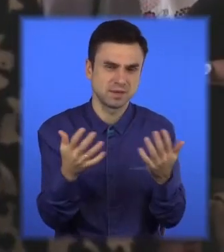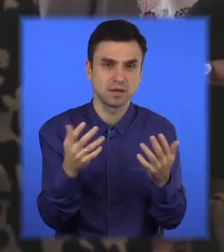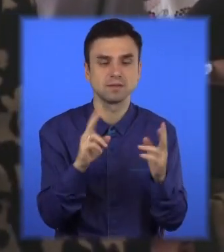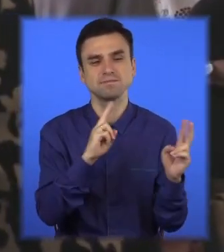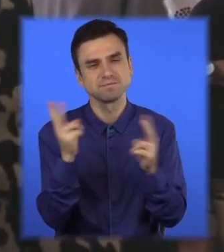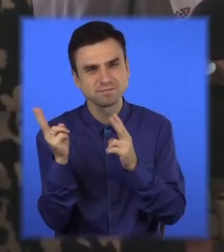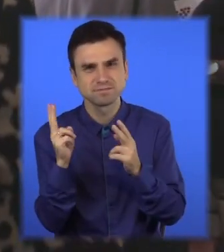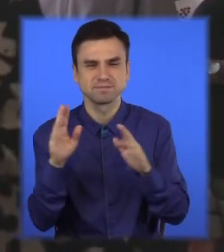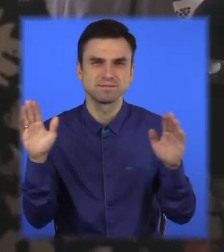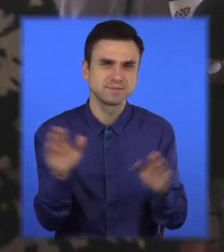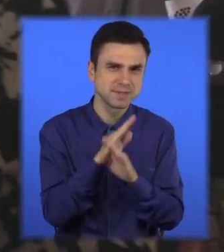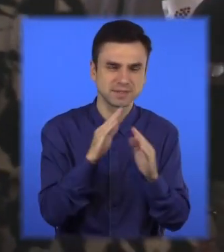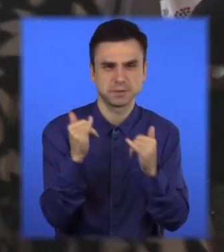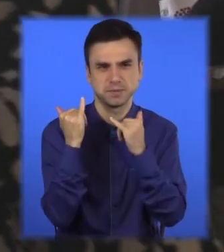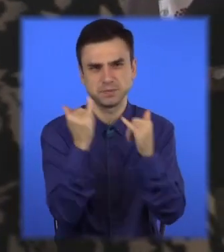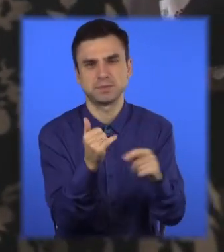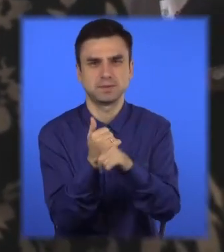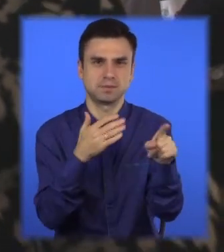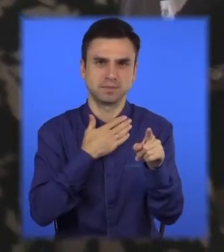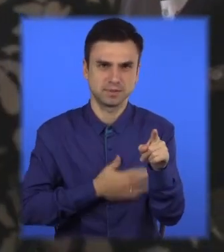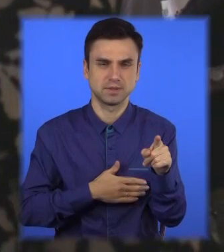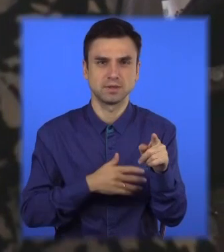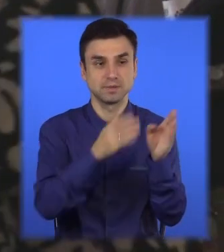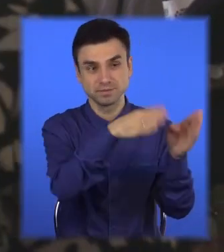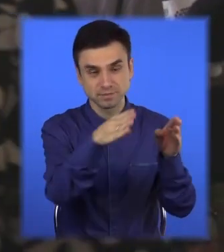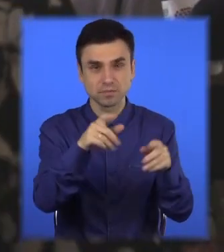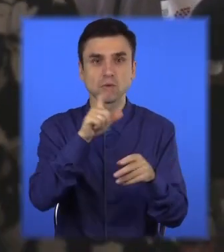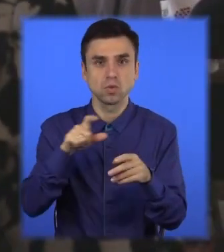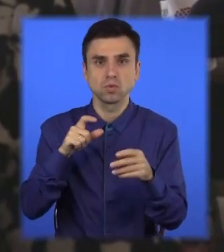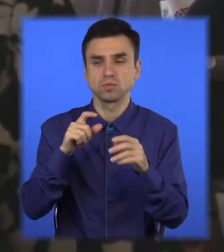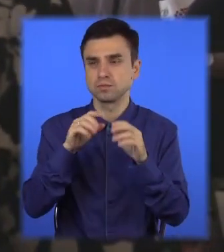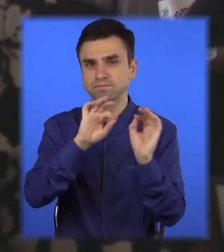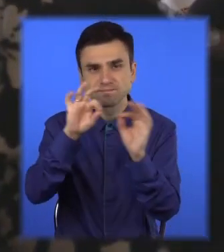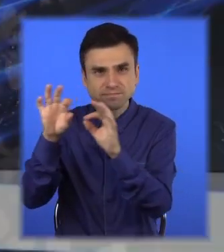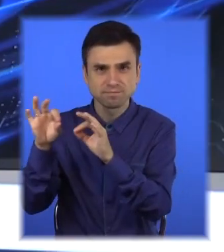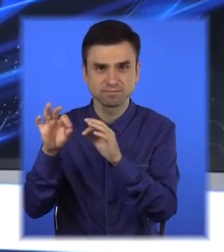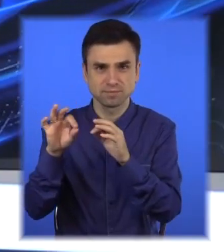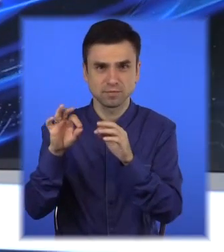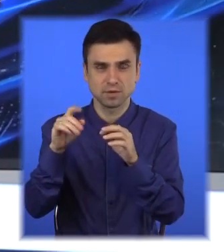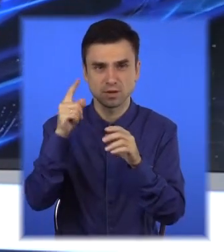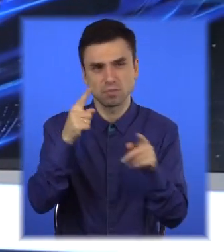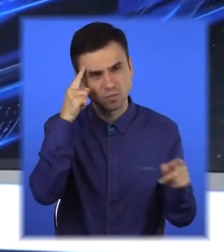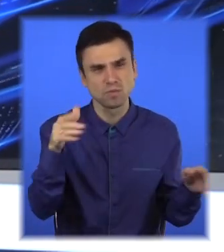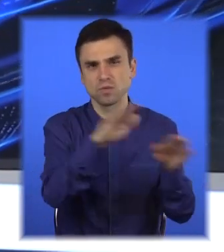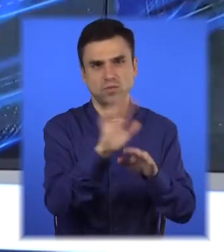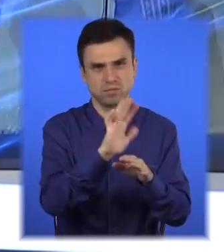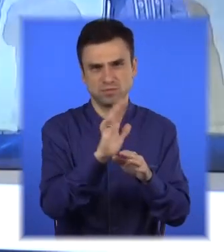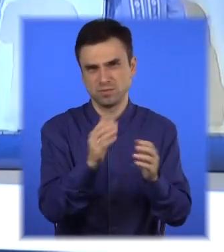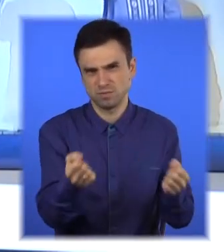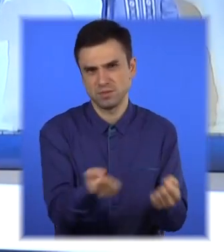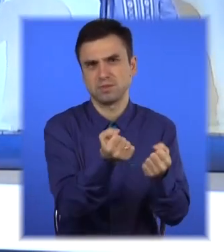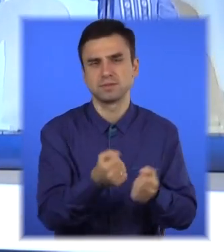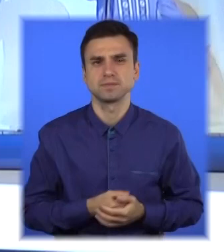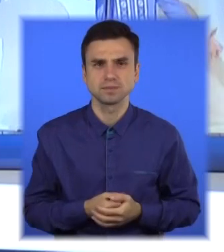них розказують, щоб люди, ну як, чувствовали, що вони не забиті. Зі сцени гостей